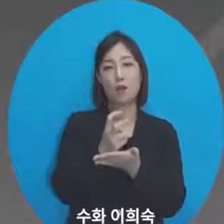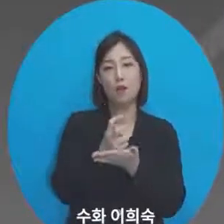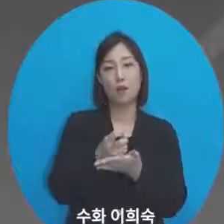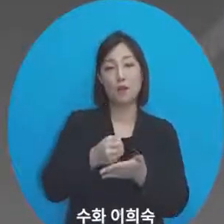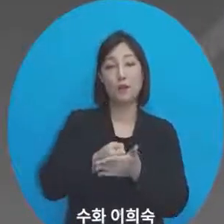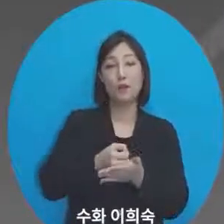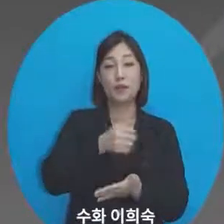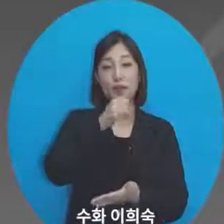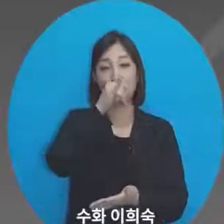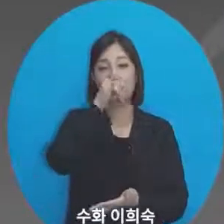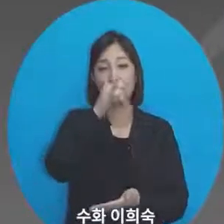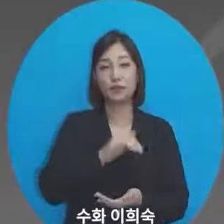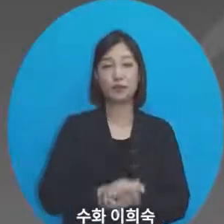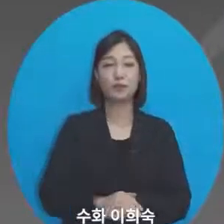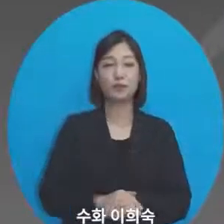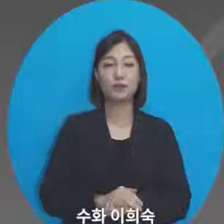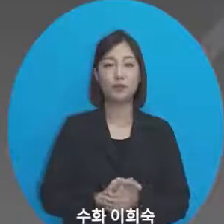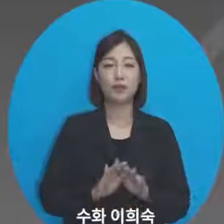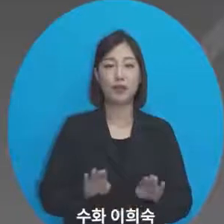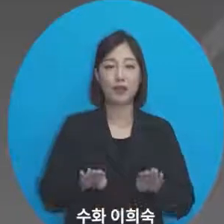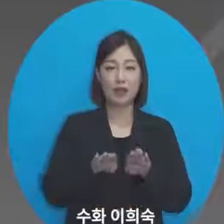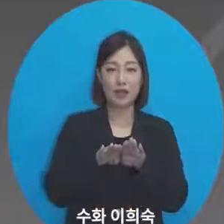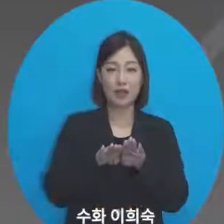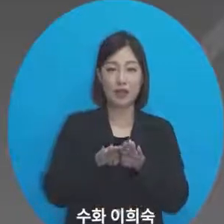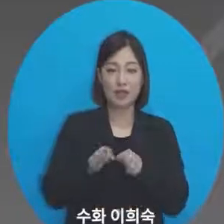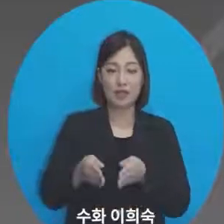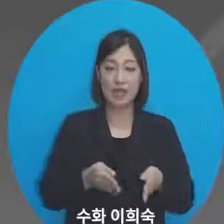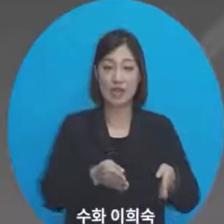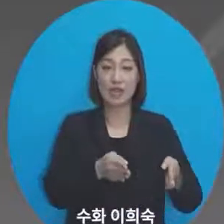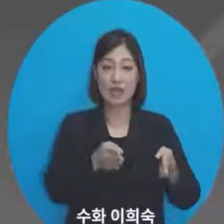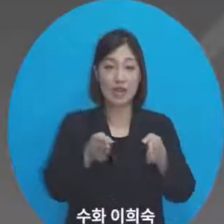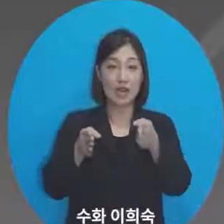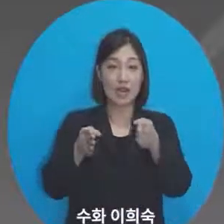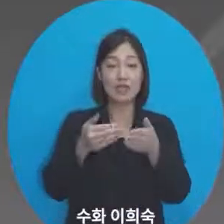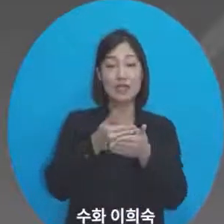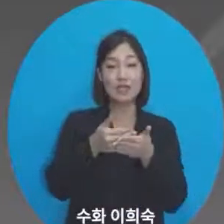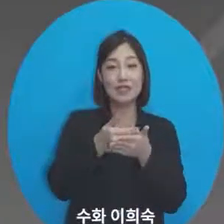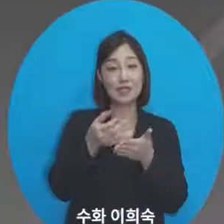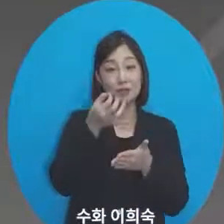네, 이번에는 바닥에 그리는 도로 노면 표시도 보도록